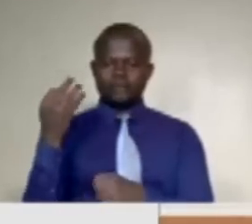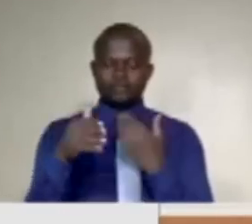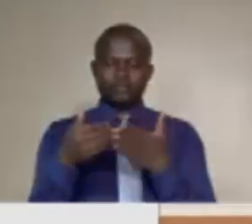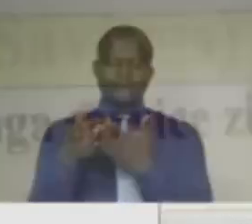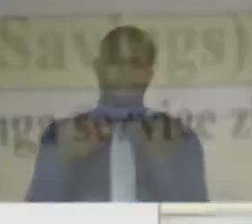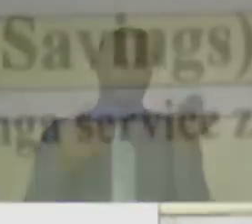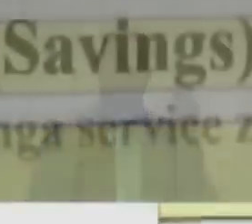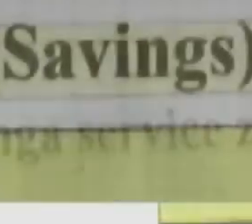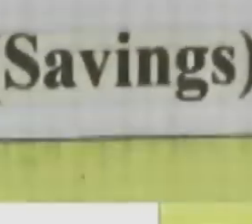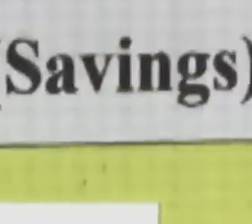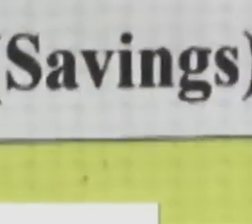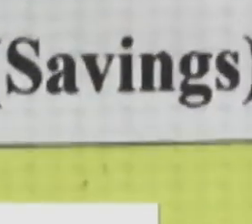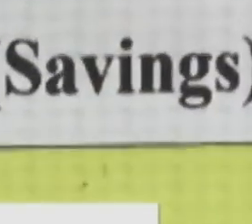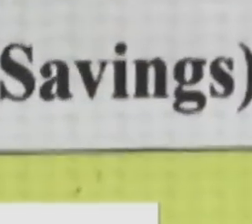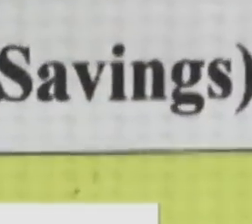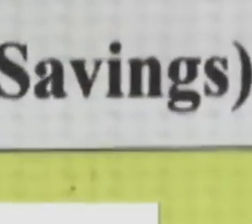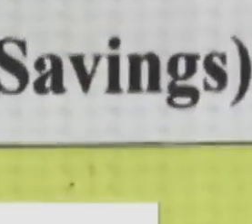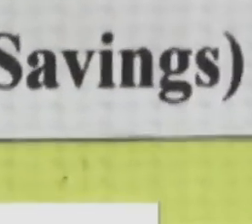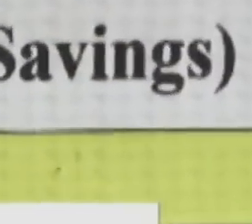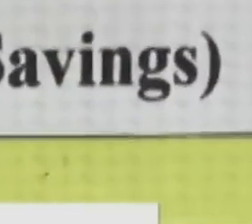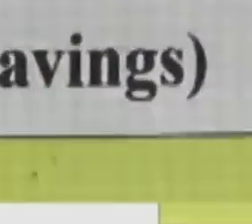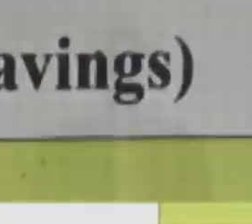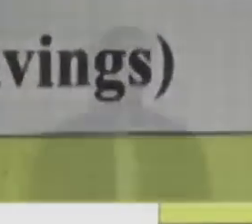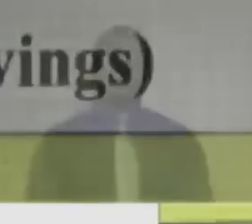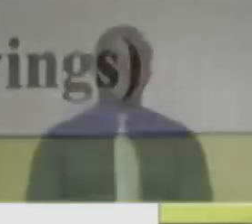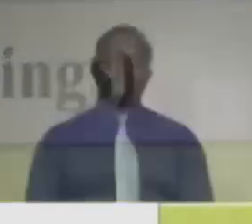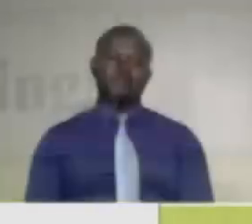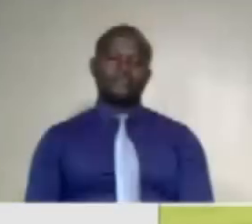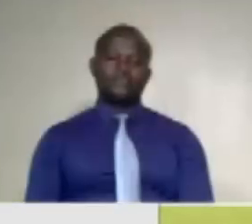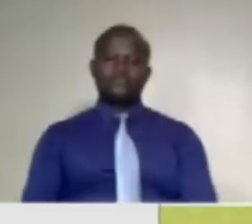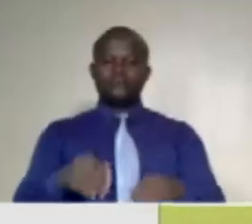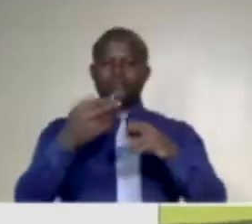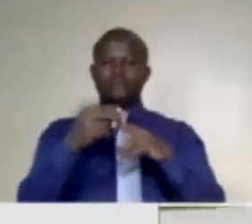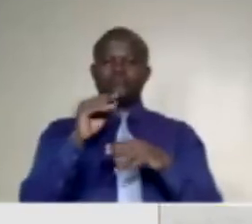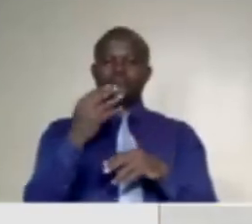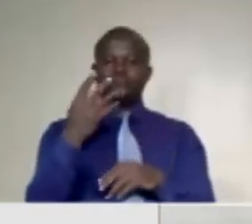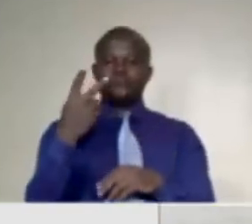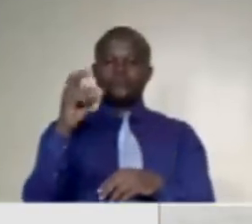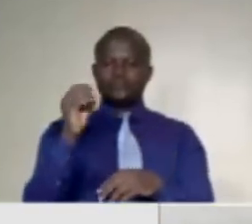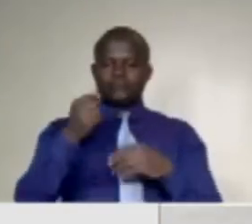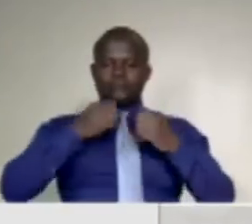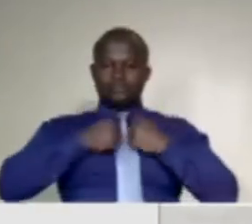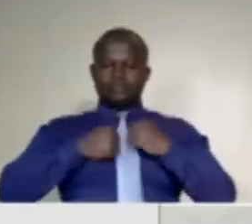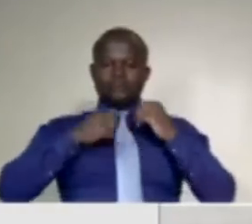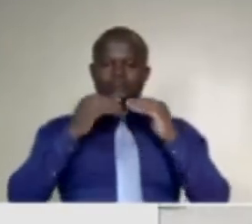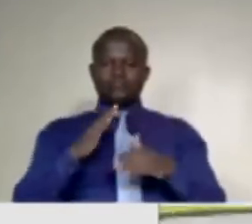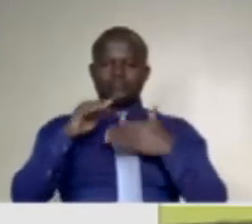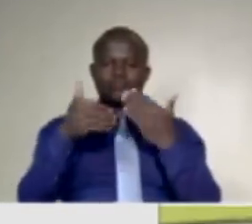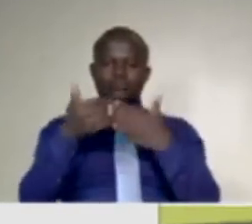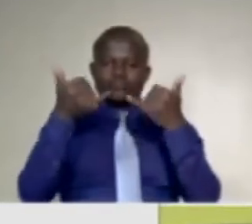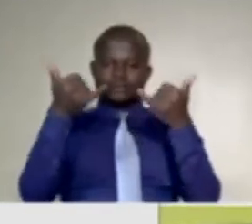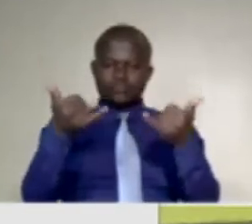w'2022-2023 intego kuri gahunda y'ejo heza kwari ukugira ubwizigame bungana na miliyoni 420 z'amafaranga y'u Rwanda.